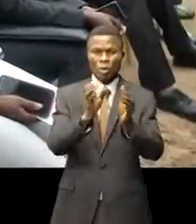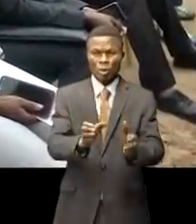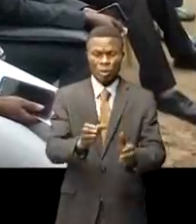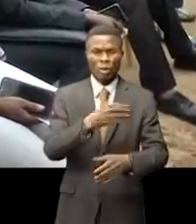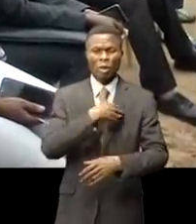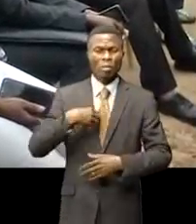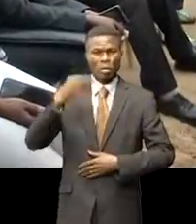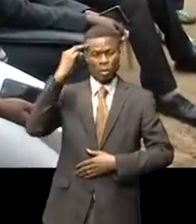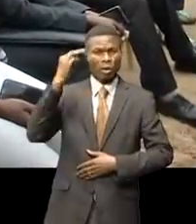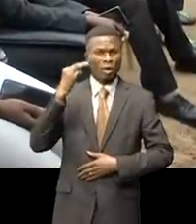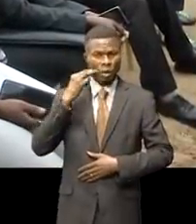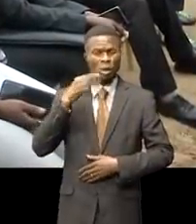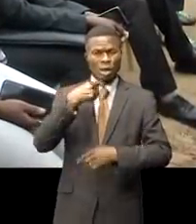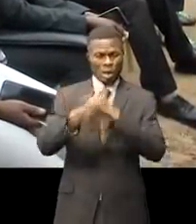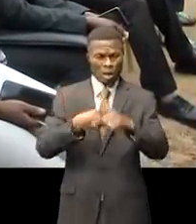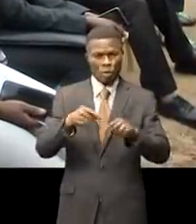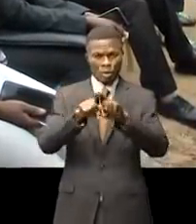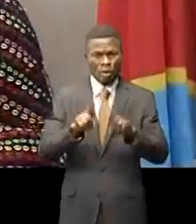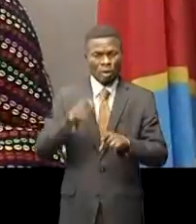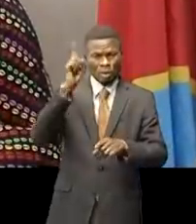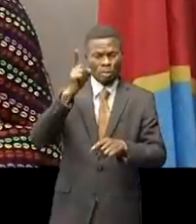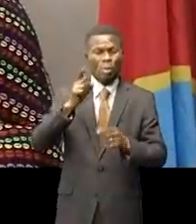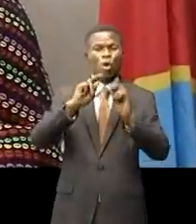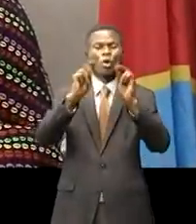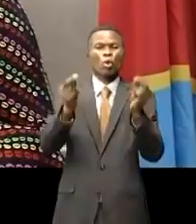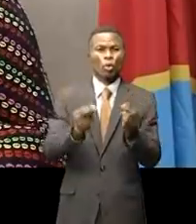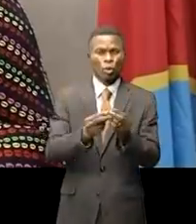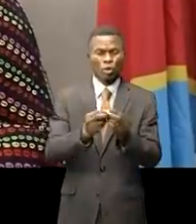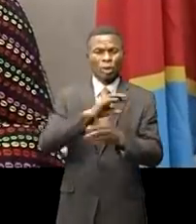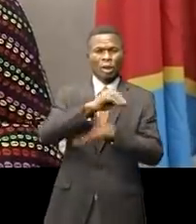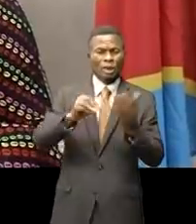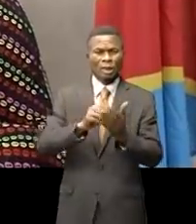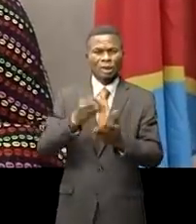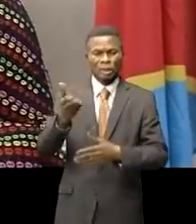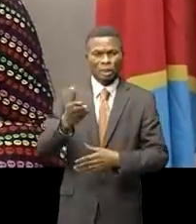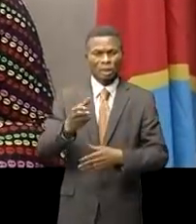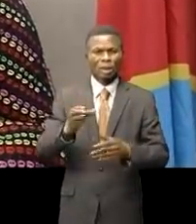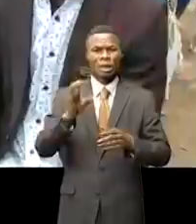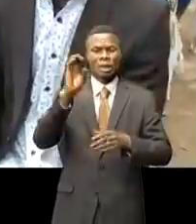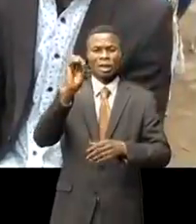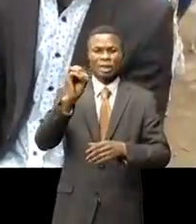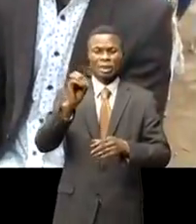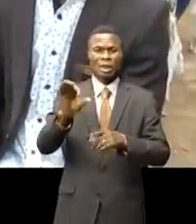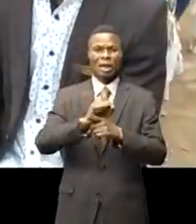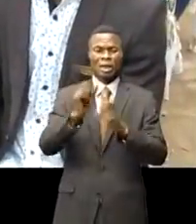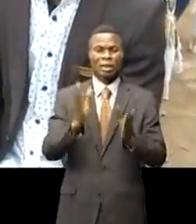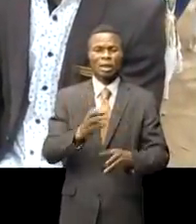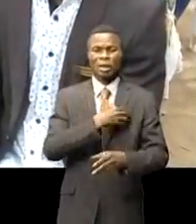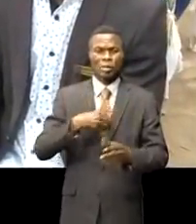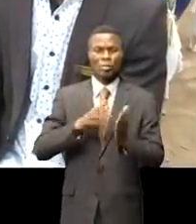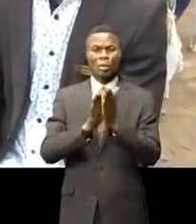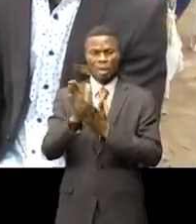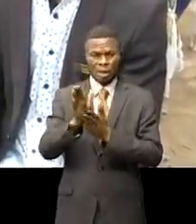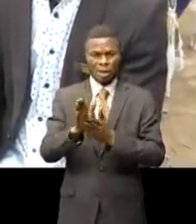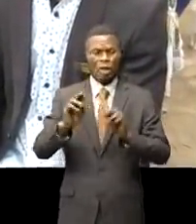moutons blessés a lancé aussi la première promotion de ce centre cinquante stagiaires dont 15 femmes font partie